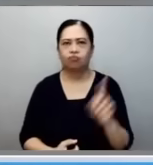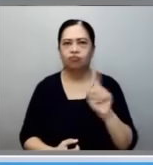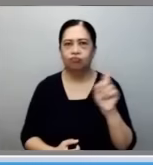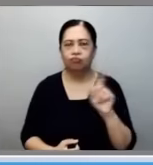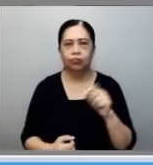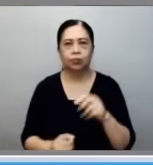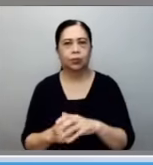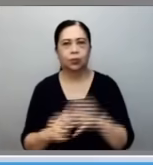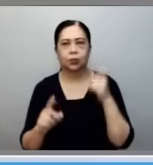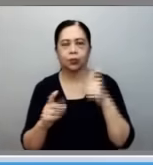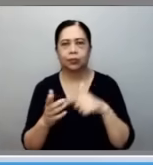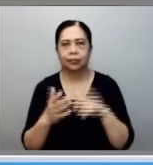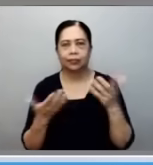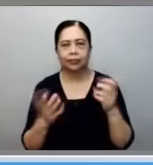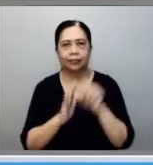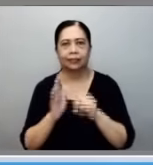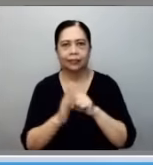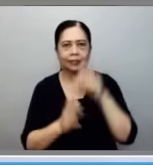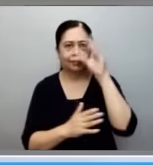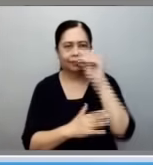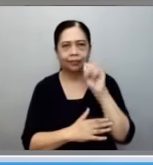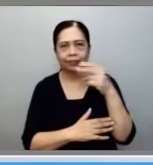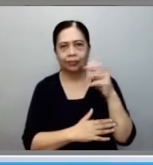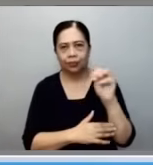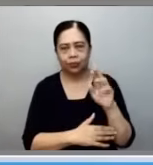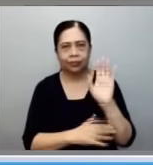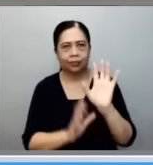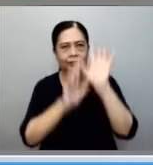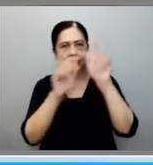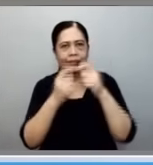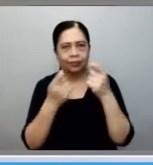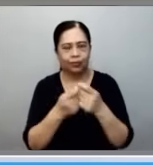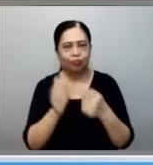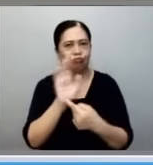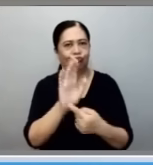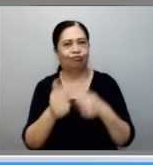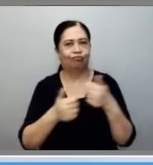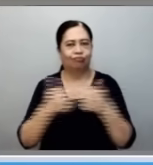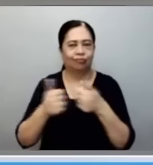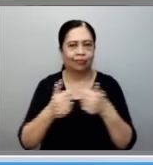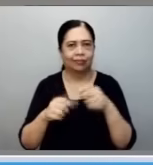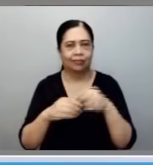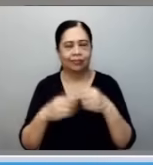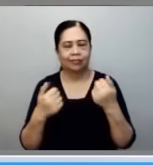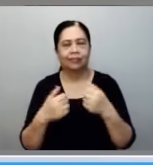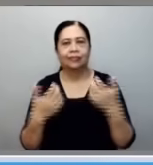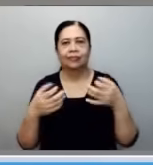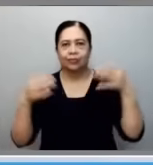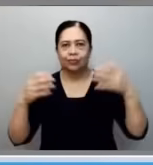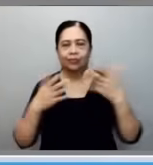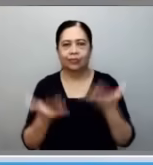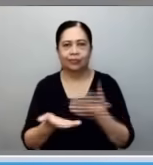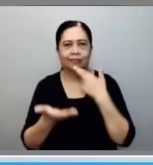this season ng mga membro ng men's senior basketball team na magpapakitang gilas sa hard court? Ang Sports Bites hatid ni